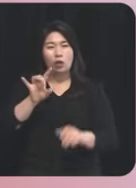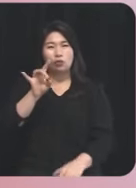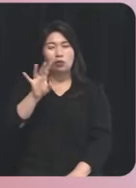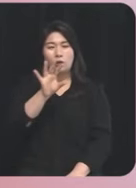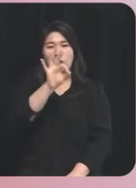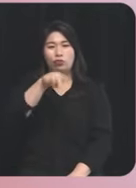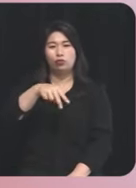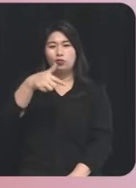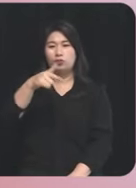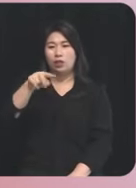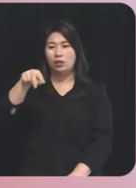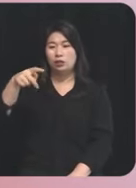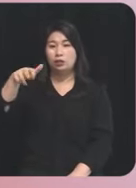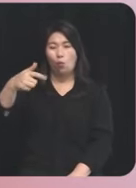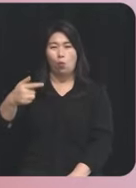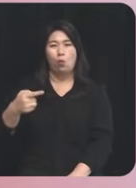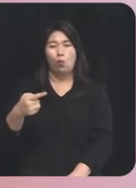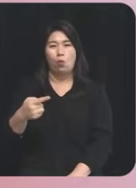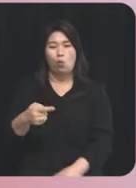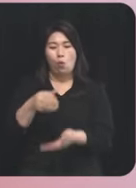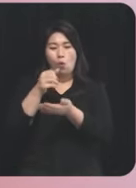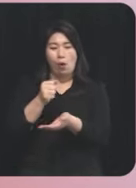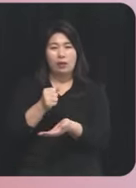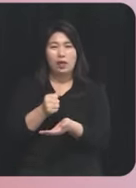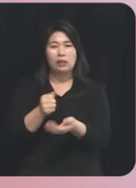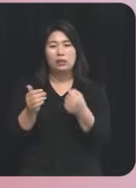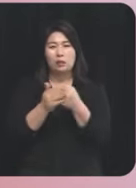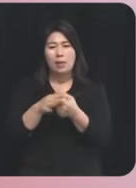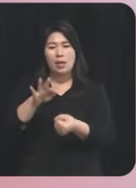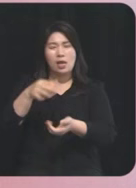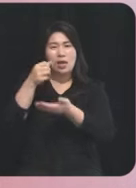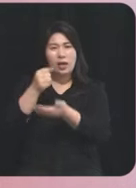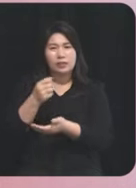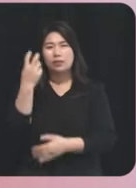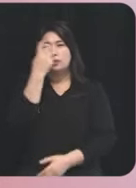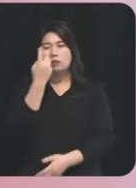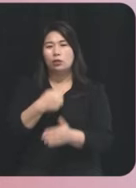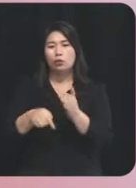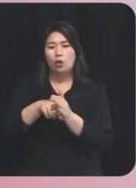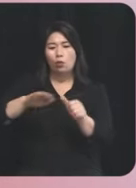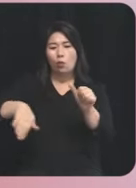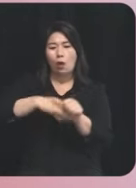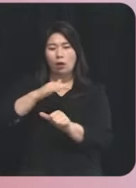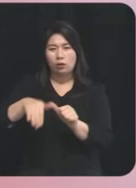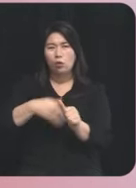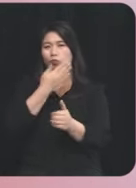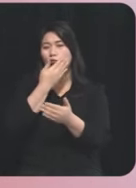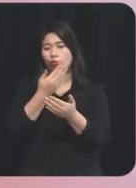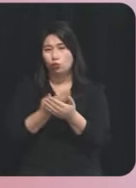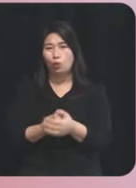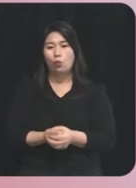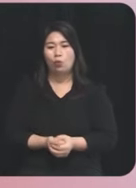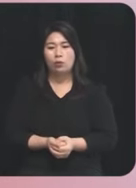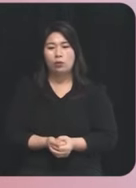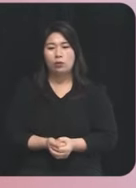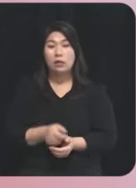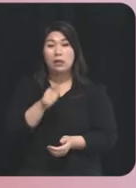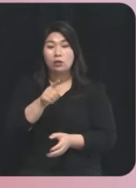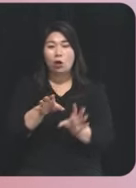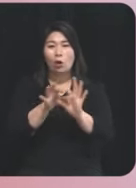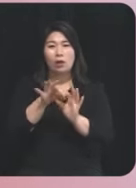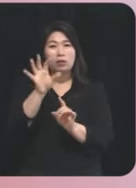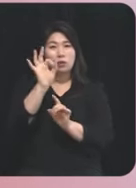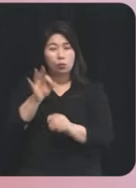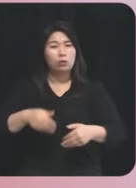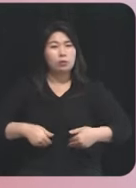유네스코 자연유산입니다. 그 가치를 지키기 위한 환경보존은 매우 중요하죠. 이를 위한 재원은 반드시 필요할